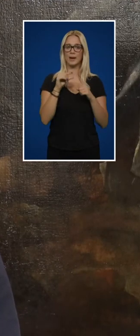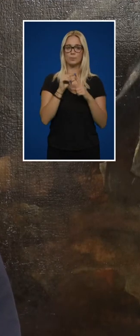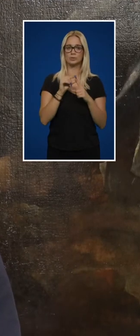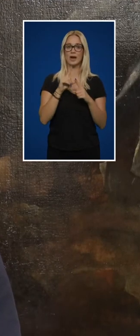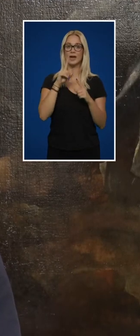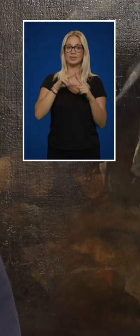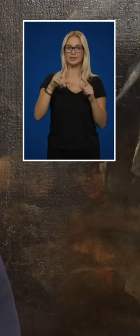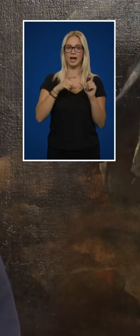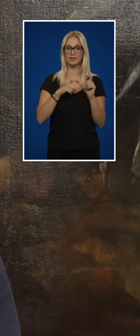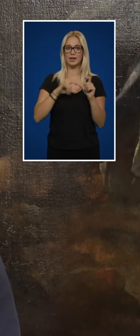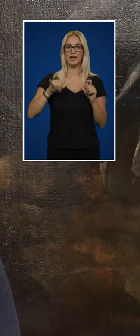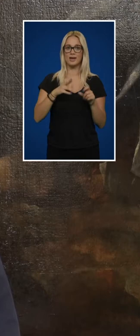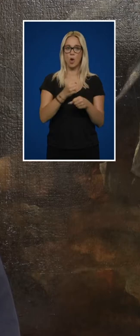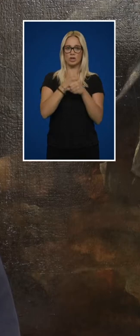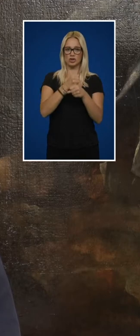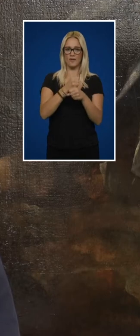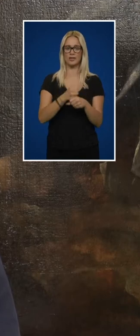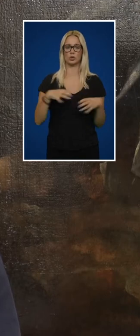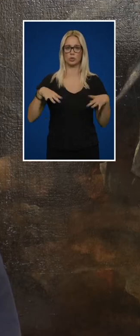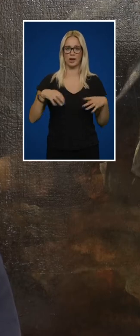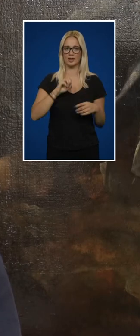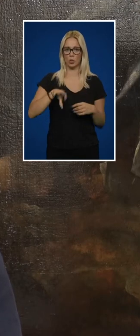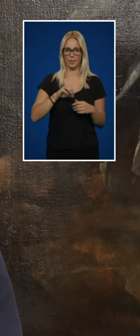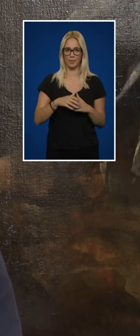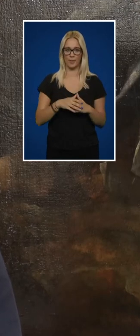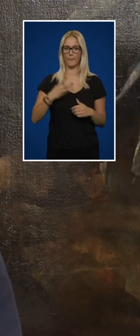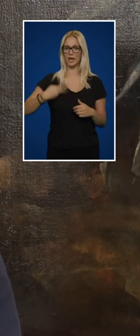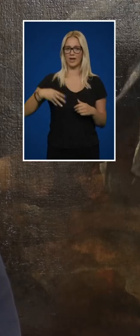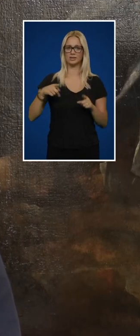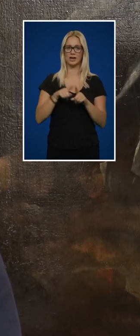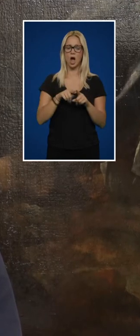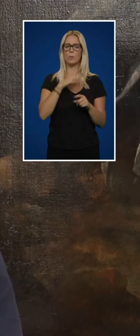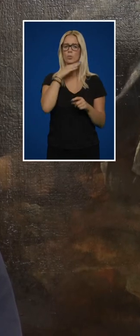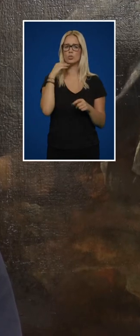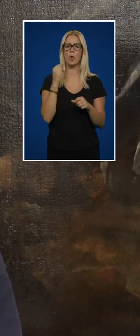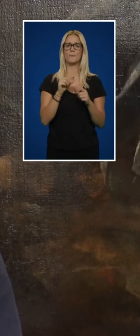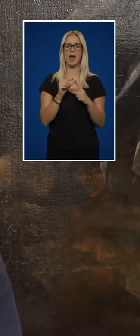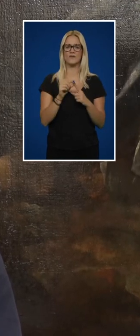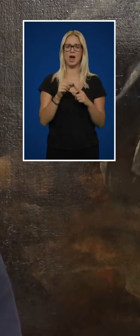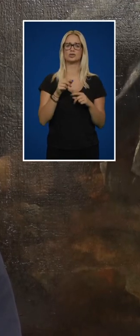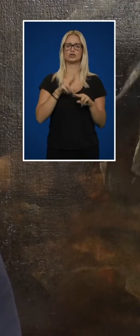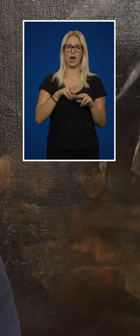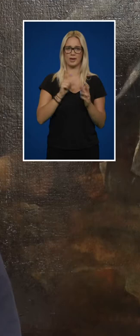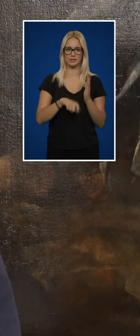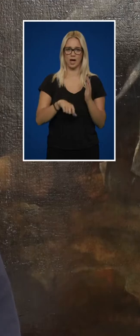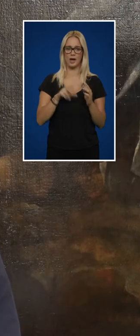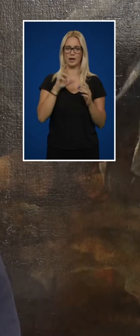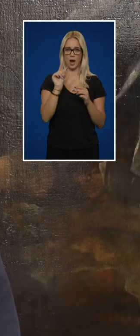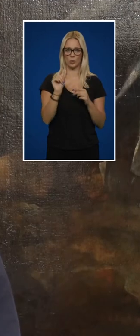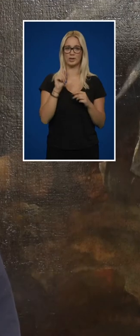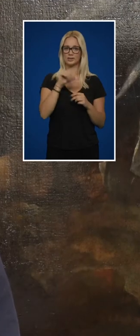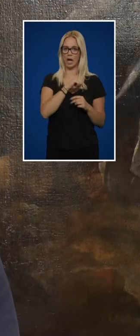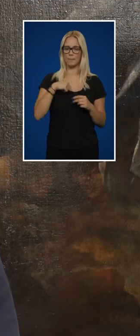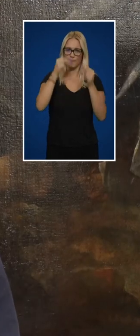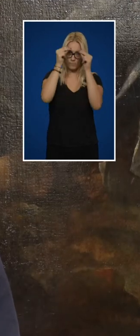te strategije je zapravo i održivo gospodarenje otpadom. Hrvatska kao punopravna članica Europske unije i sama poštuje te politike